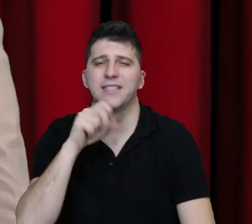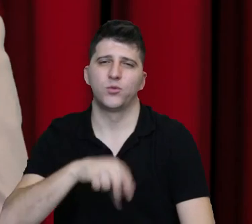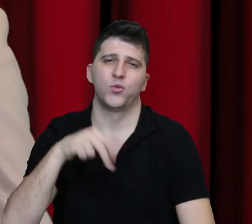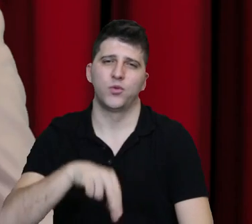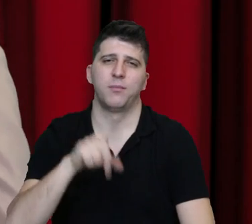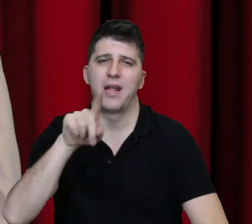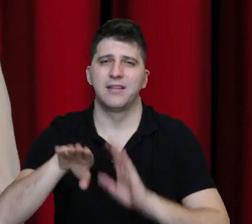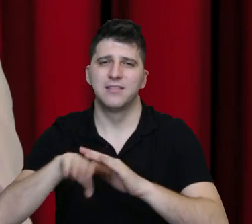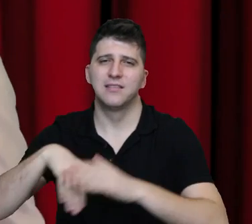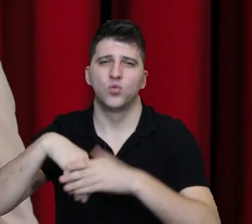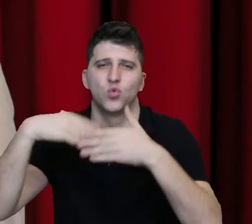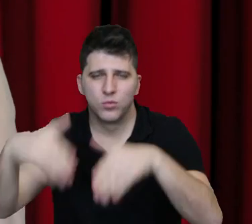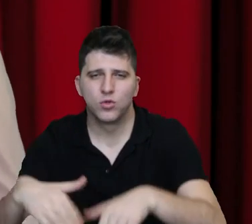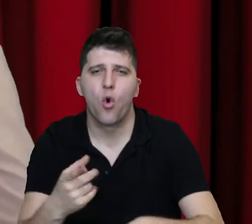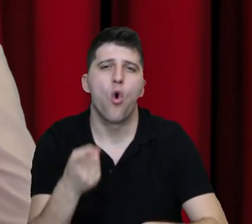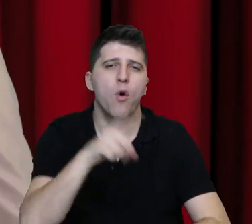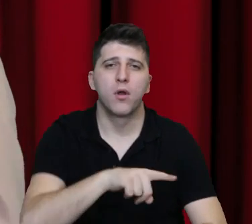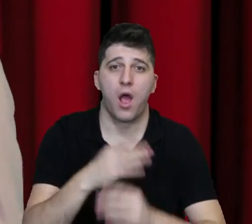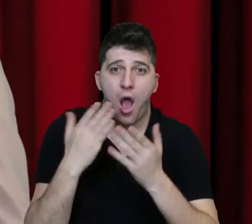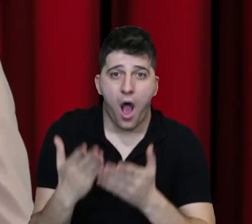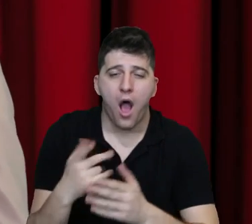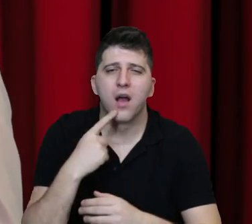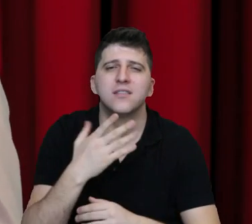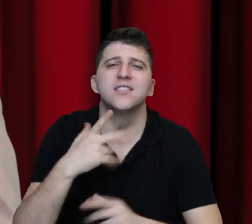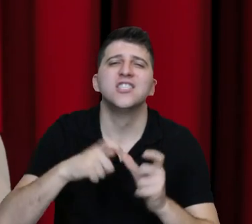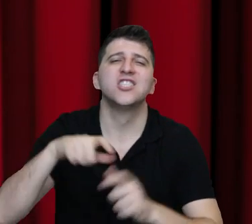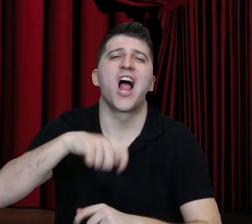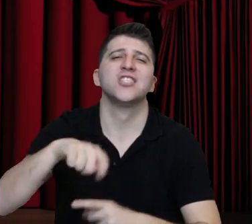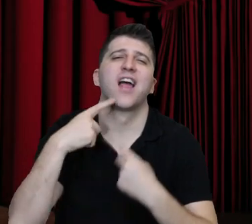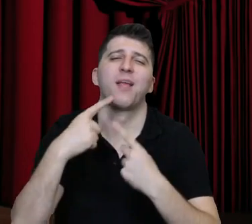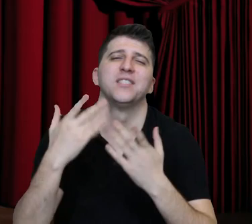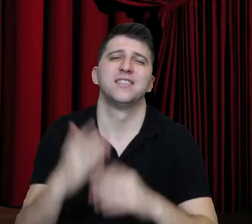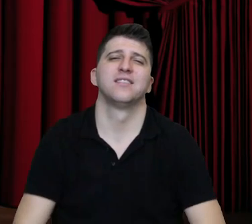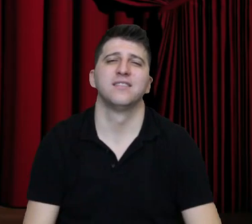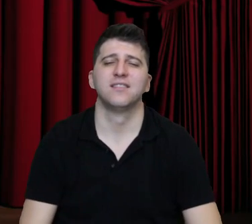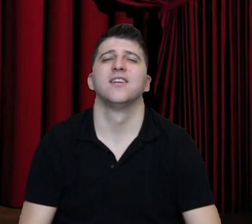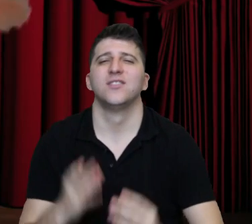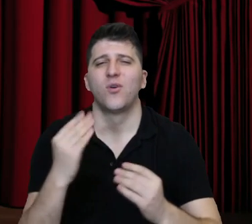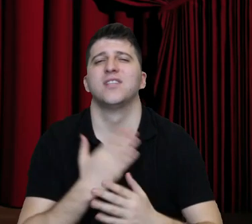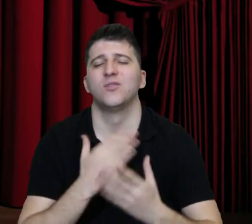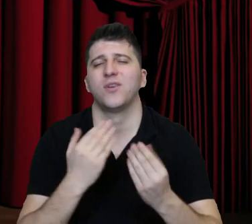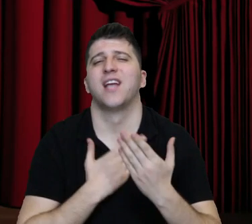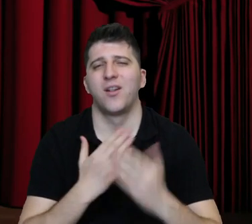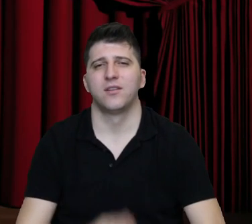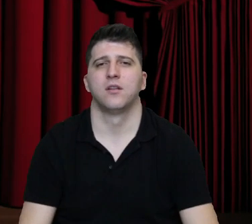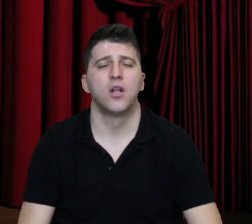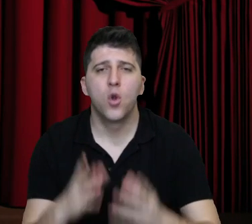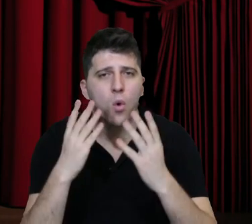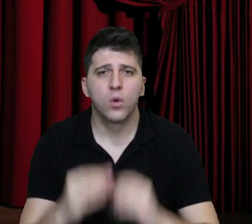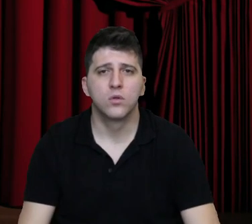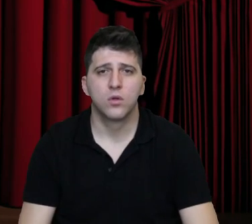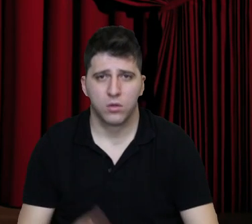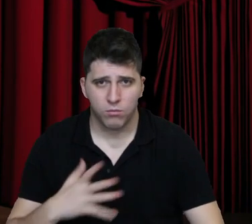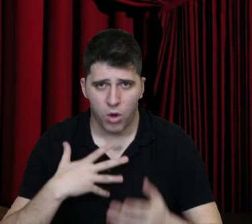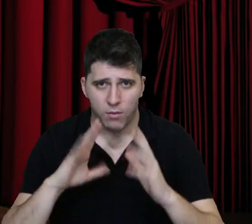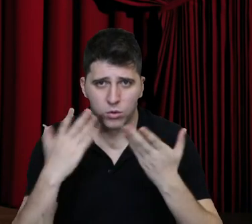Birinin ayağı takılmış yere düşmüş. Öbürü de aa salçaya bak demiş. Çok sağ olun, çok sağ olun. Ne oldu?